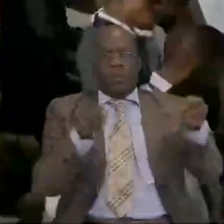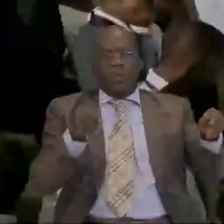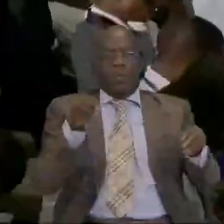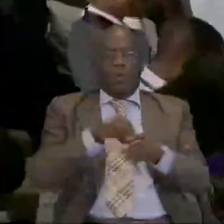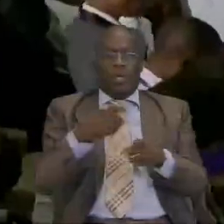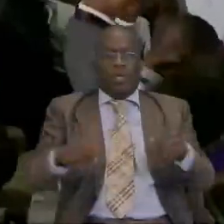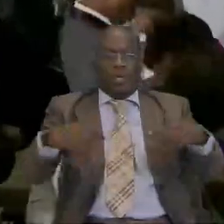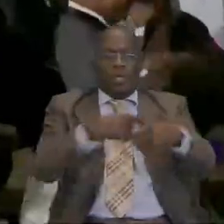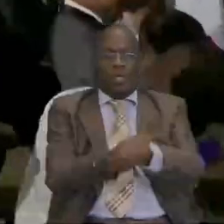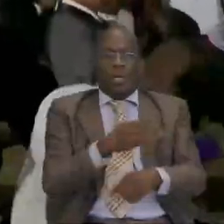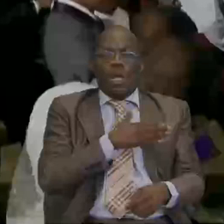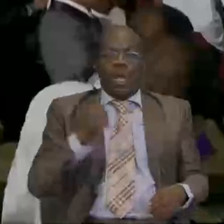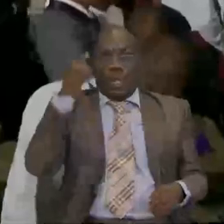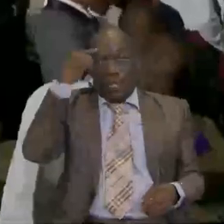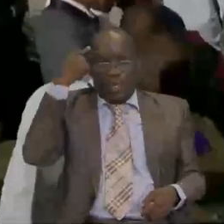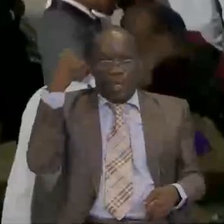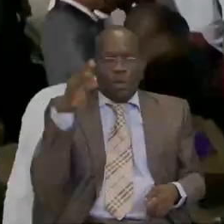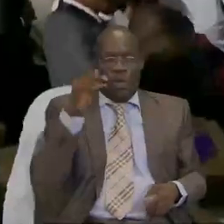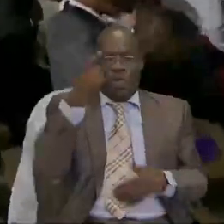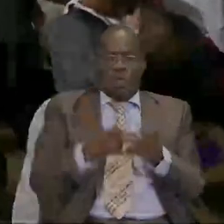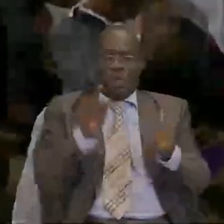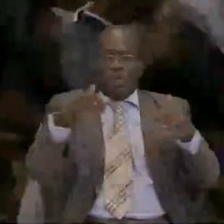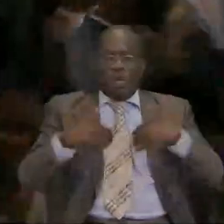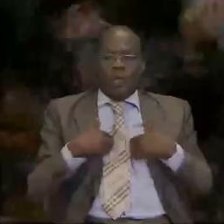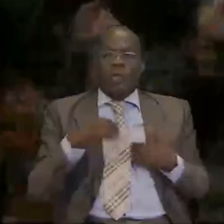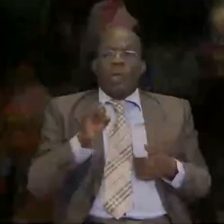Avance dans la journée et pense à ce que tu as. J'ai